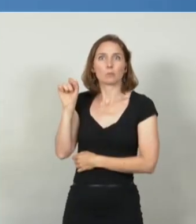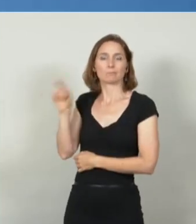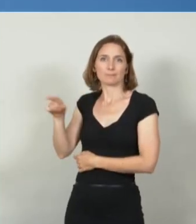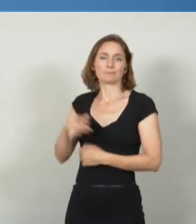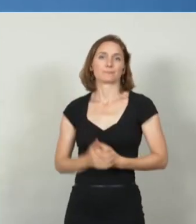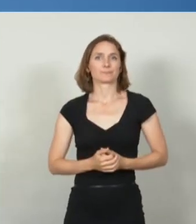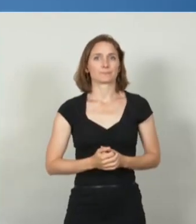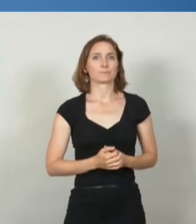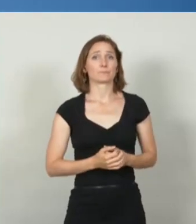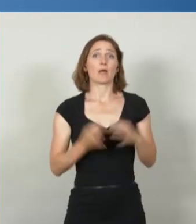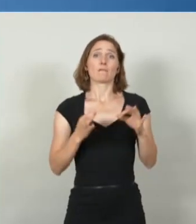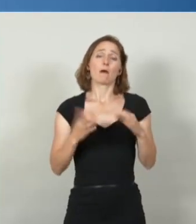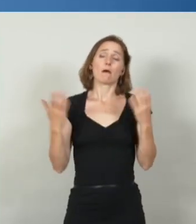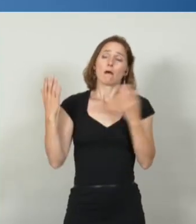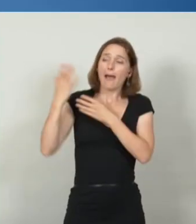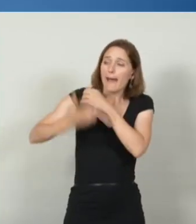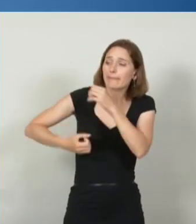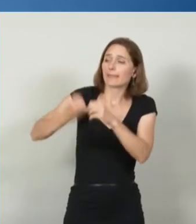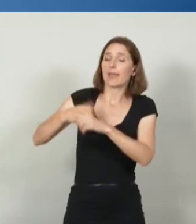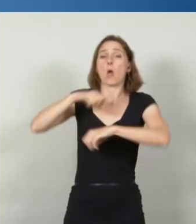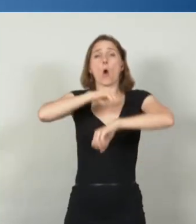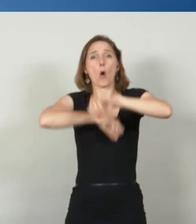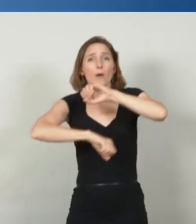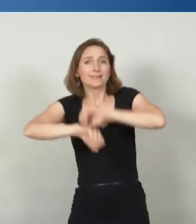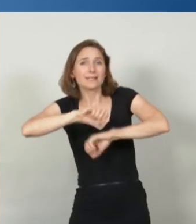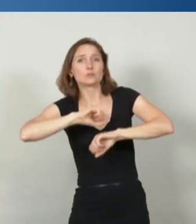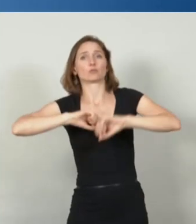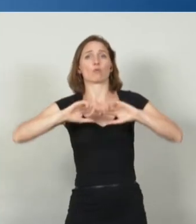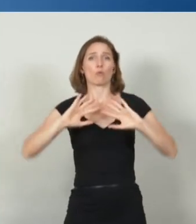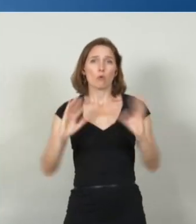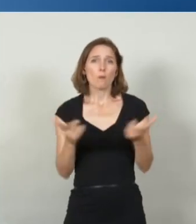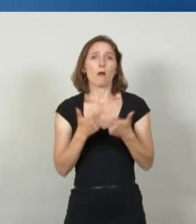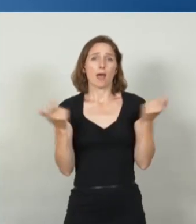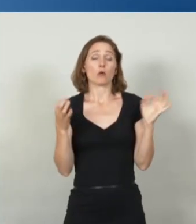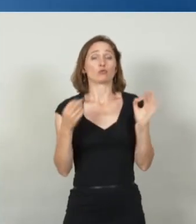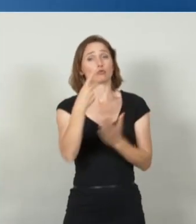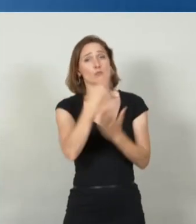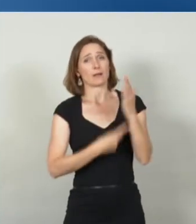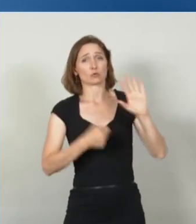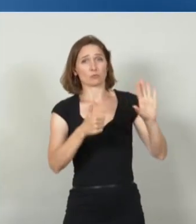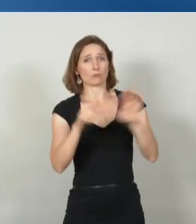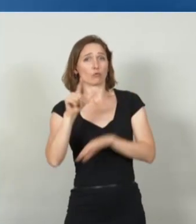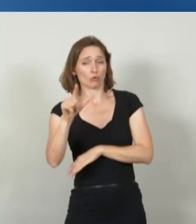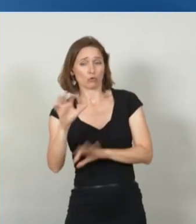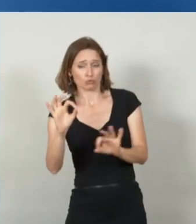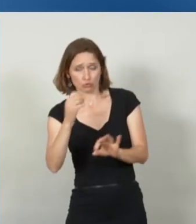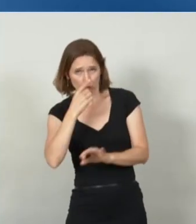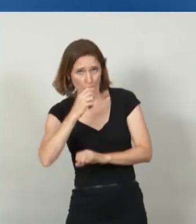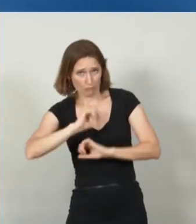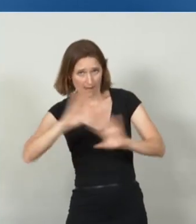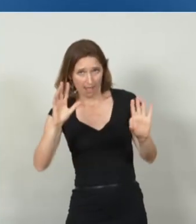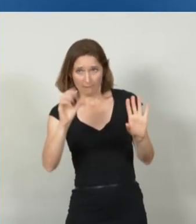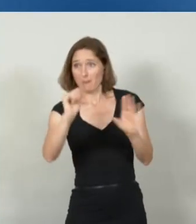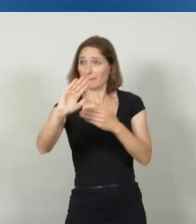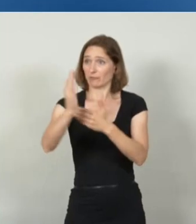l'organisation de l'année elle-même alors on a bien compris la page 62 l'illustre bien vous l'avez remis dans votre proposition il y a eu